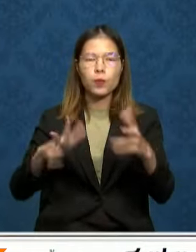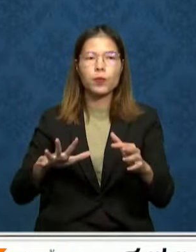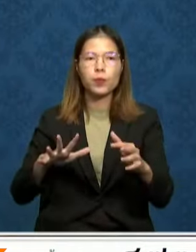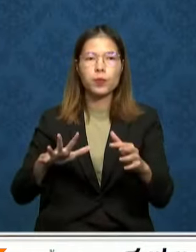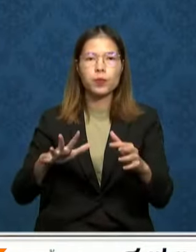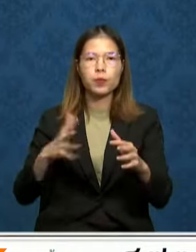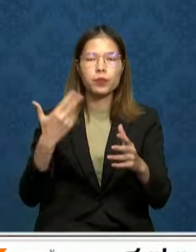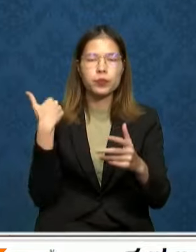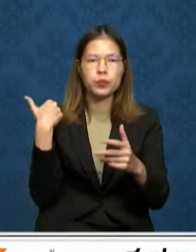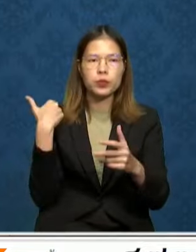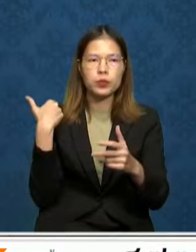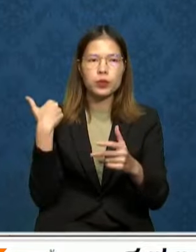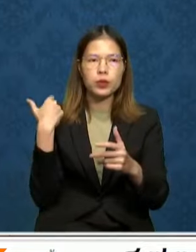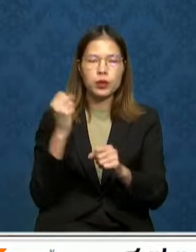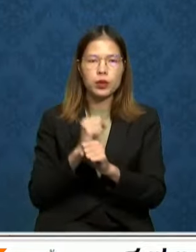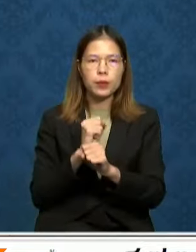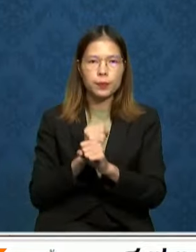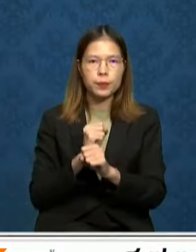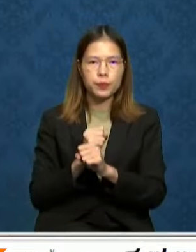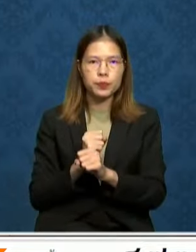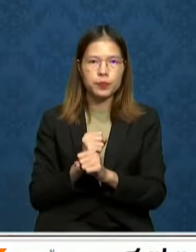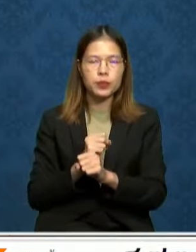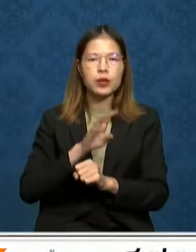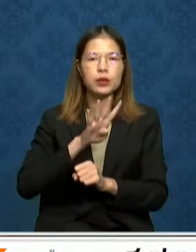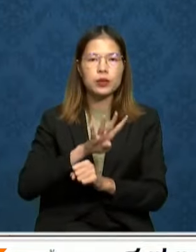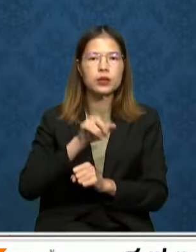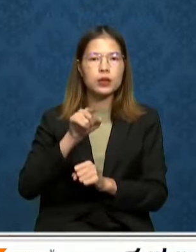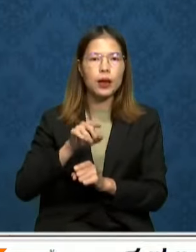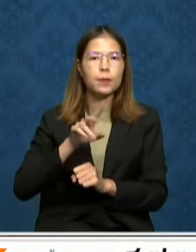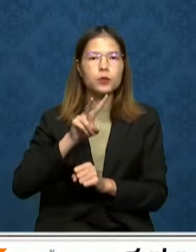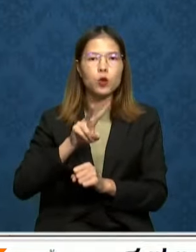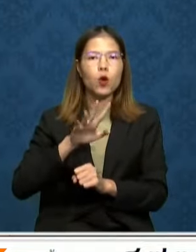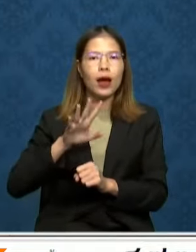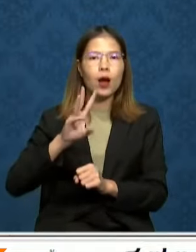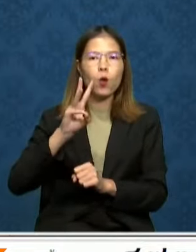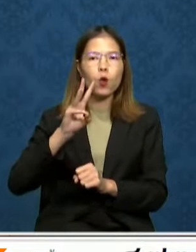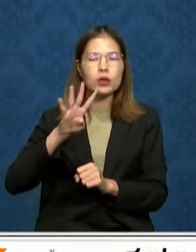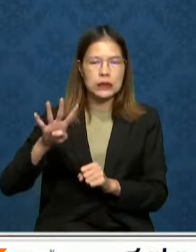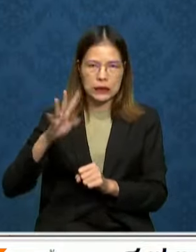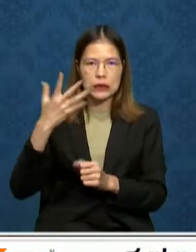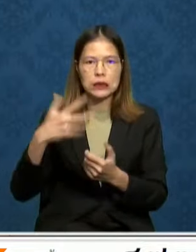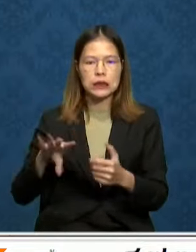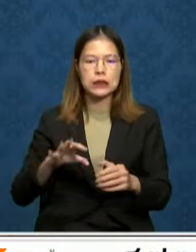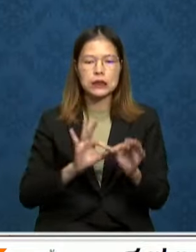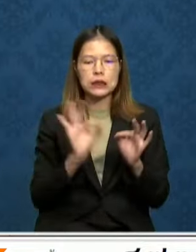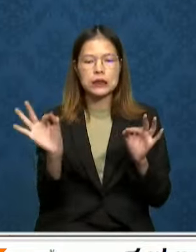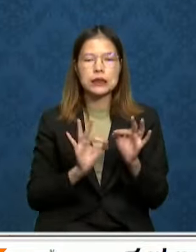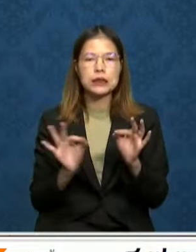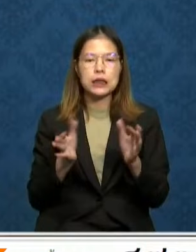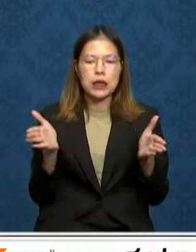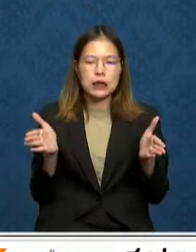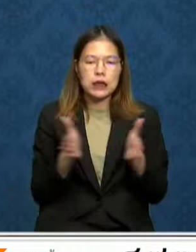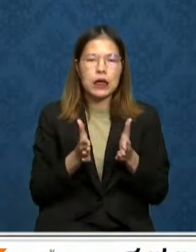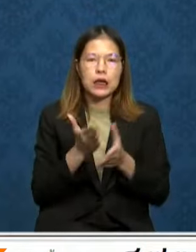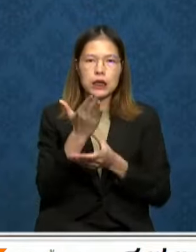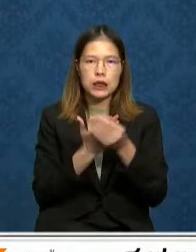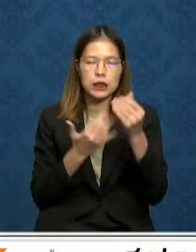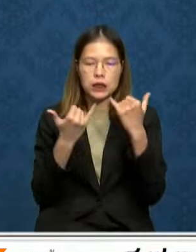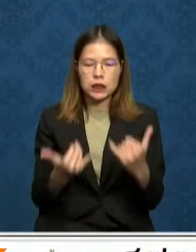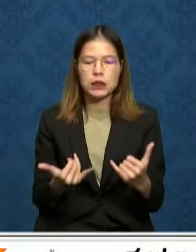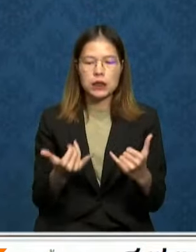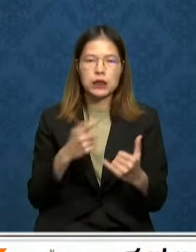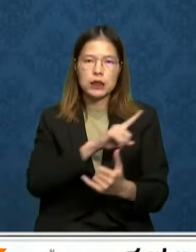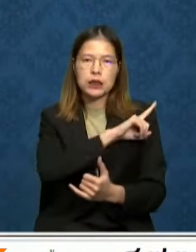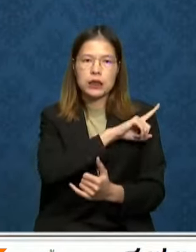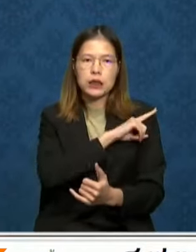รัฐธรรมนูญได้วินิจฉัยไว้ในคดีที่4/26 4ผมขออนุญาตอ่านสั้นๆนะครับครับรัฐสภามีหน้าที่